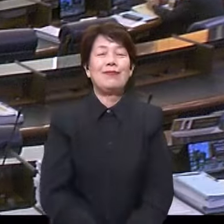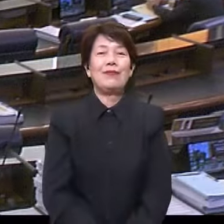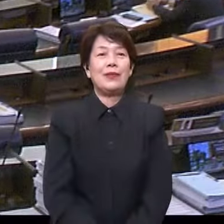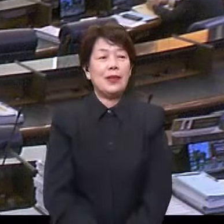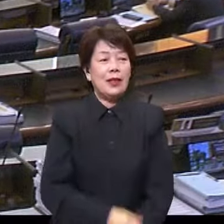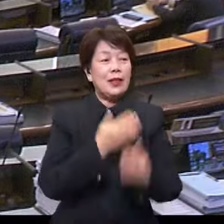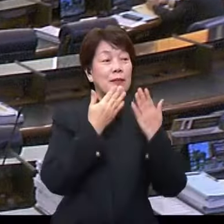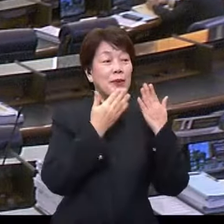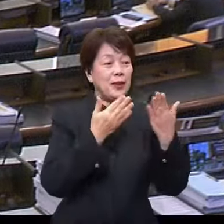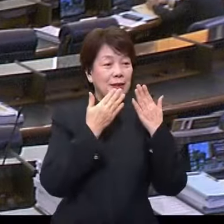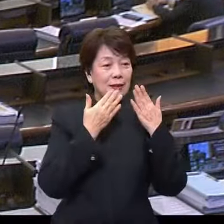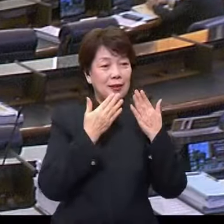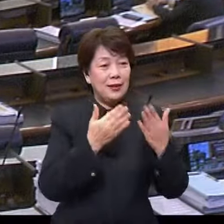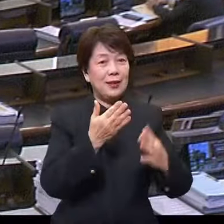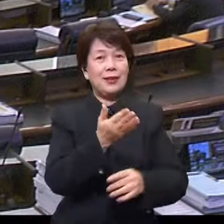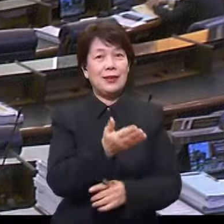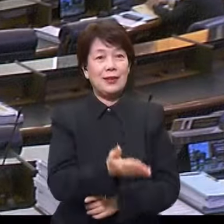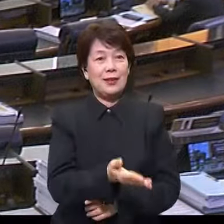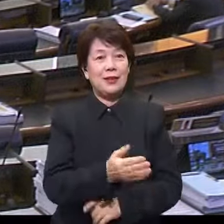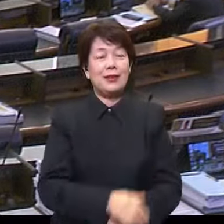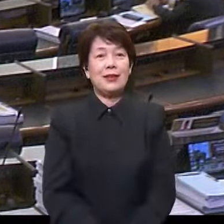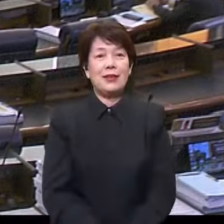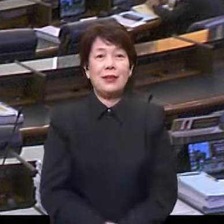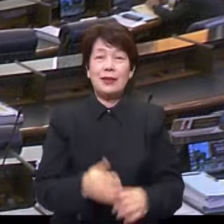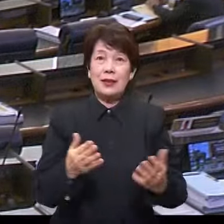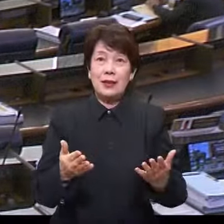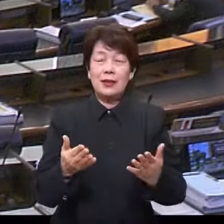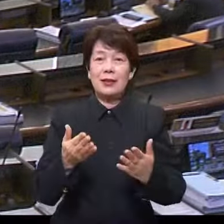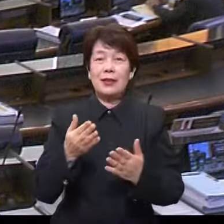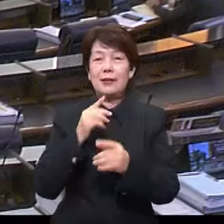Terima kasih kepada Speaker dan juga jawapan daripada